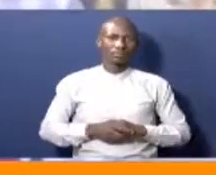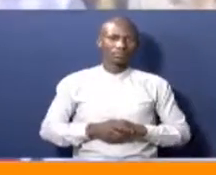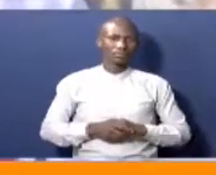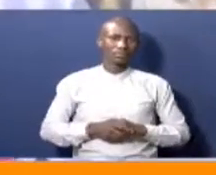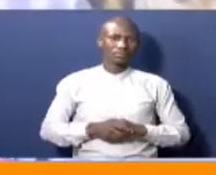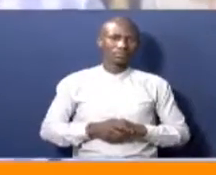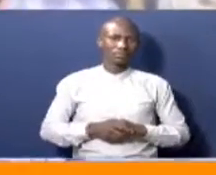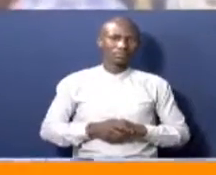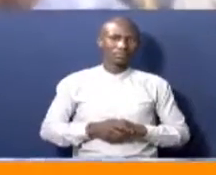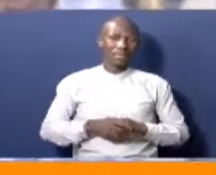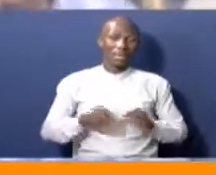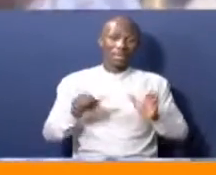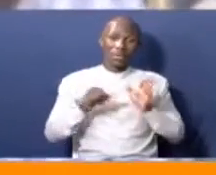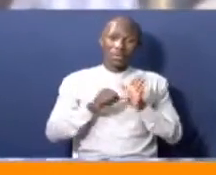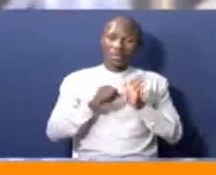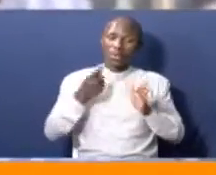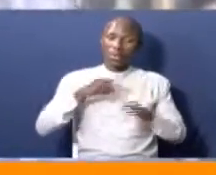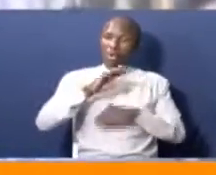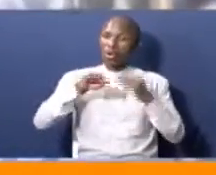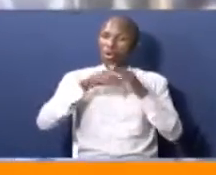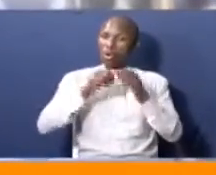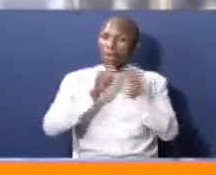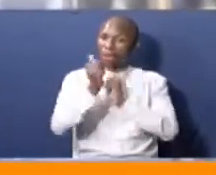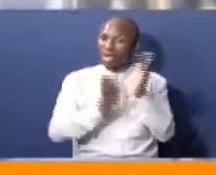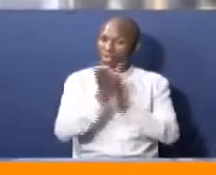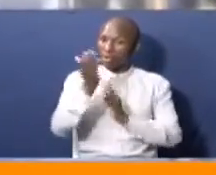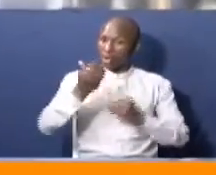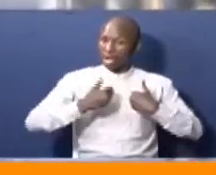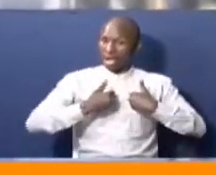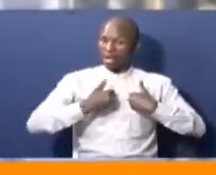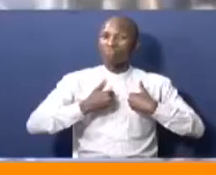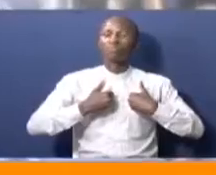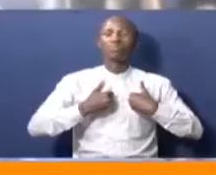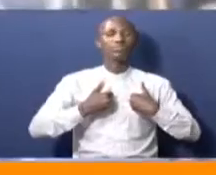shida ambao sisi zote tuko nazo